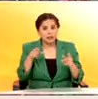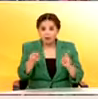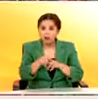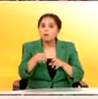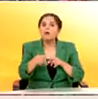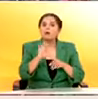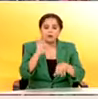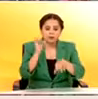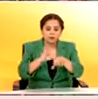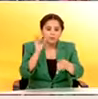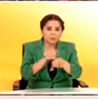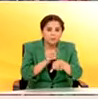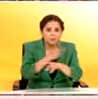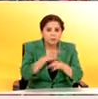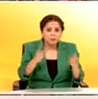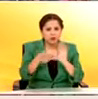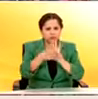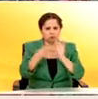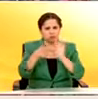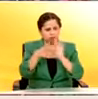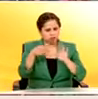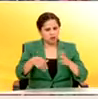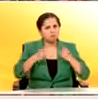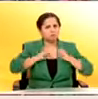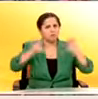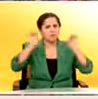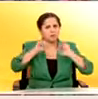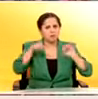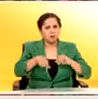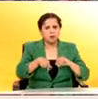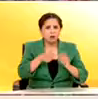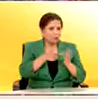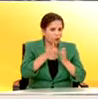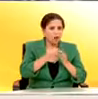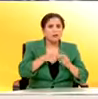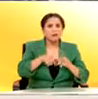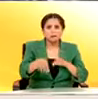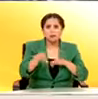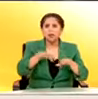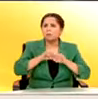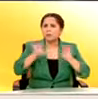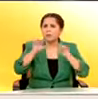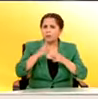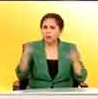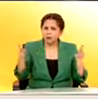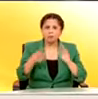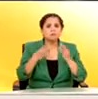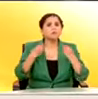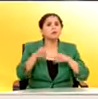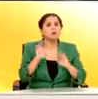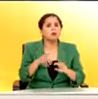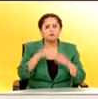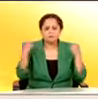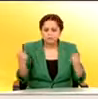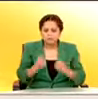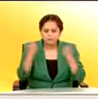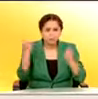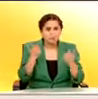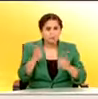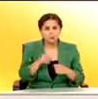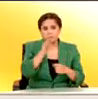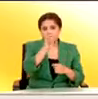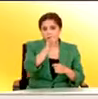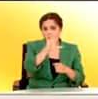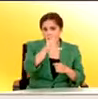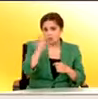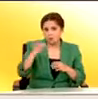शहद ब्रांडेड उत्पाद बनकर गांवों से शहरों तक पहुंच रहा है। इस प्रयास का लाभ 2,500